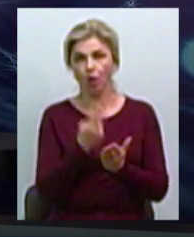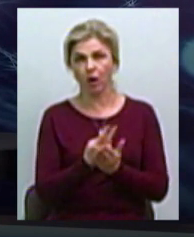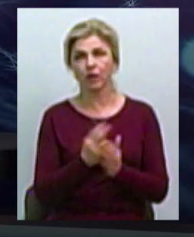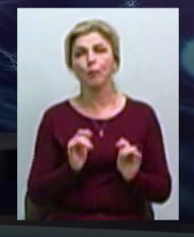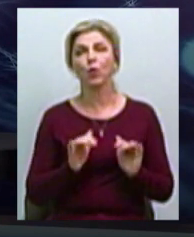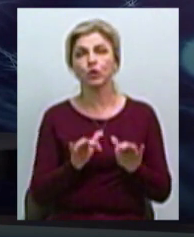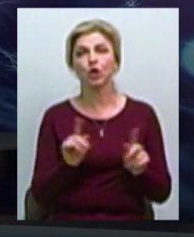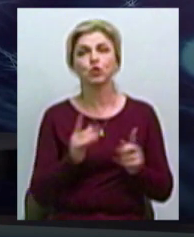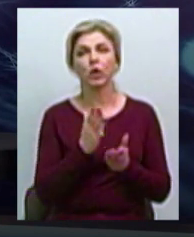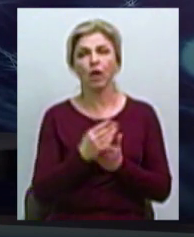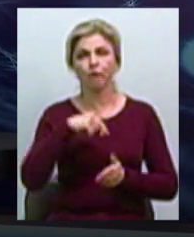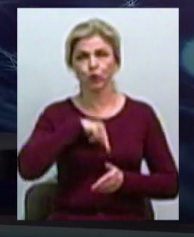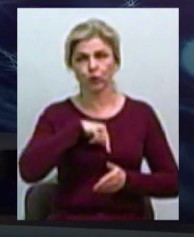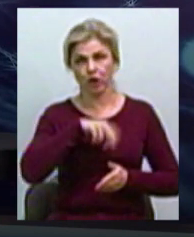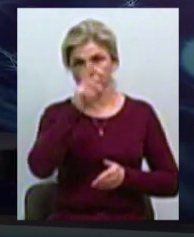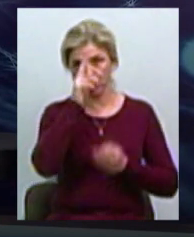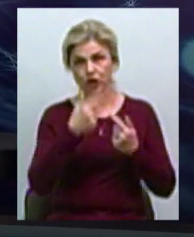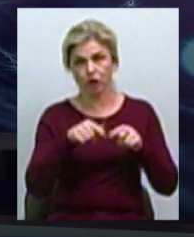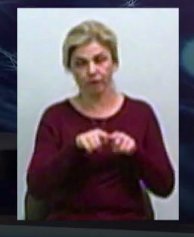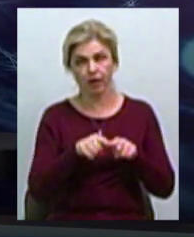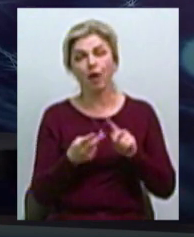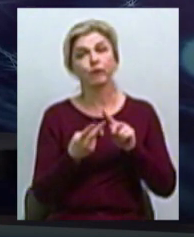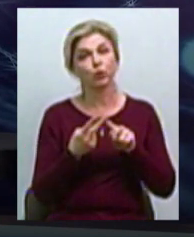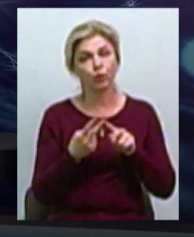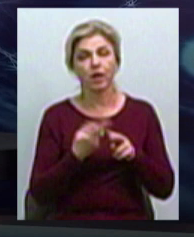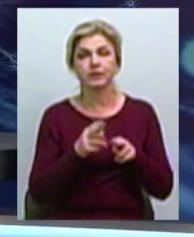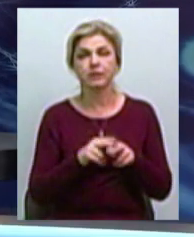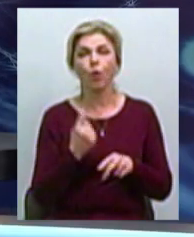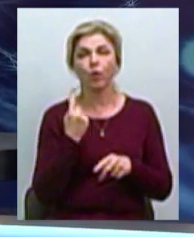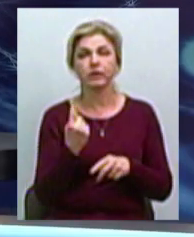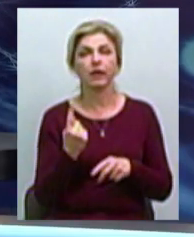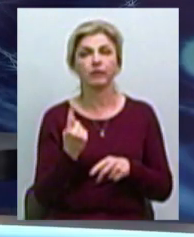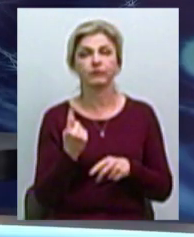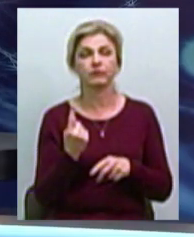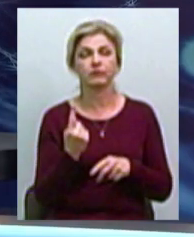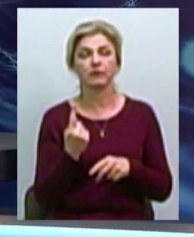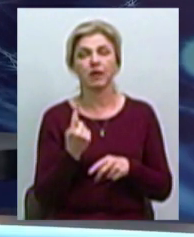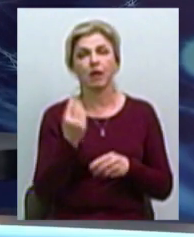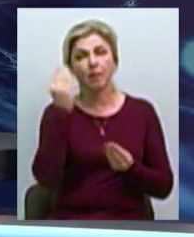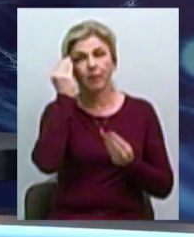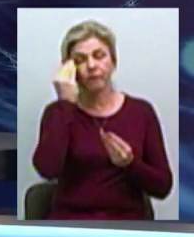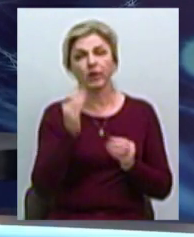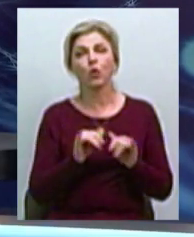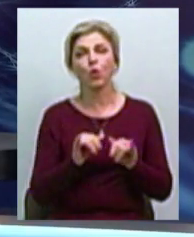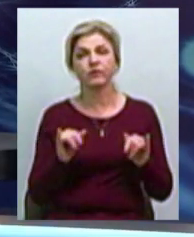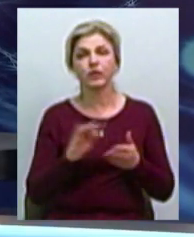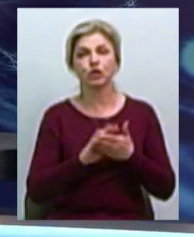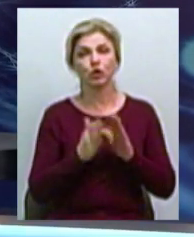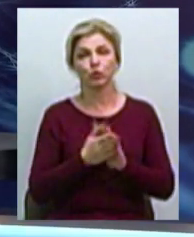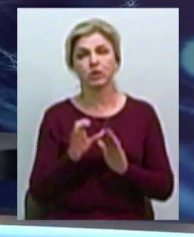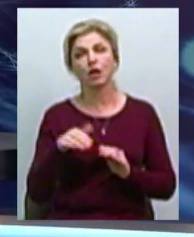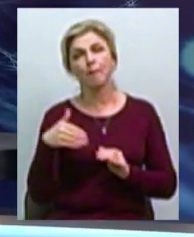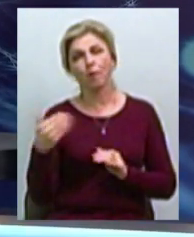є всередині держави. По-друге, це одне з, скажімо так, бачень розвитку ситуації з боку